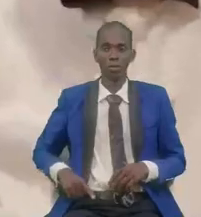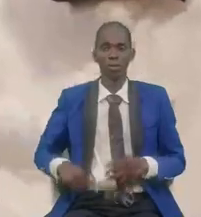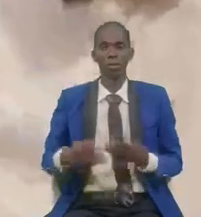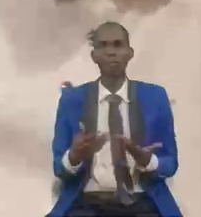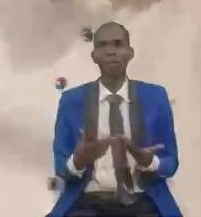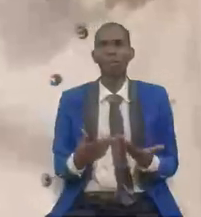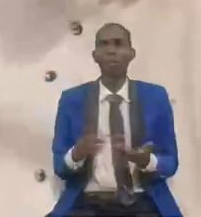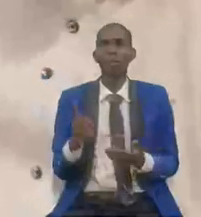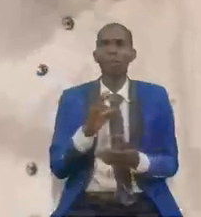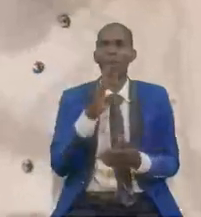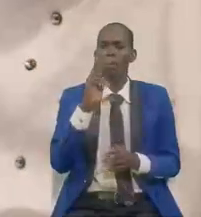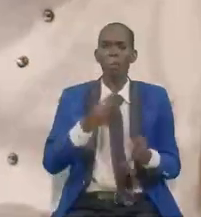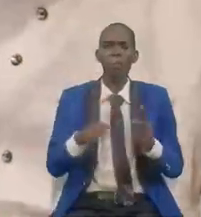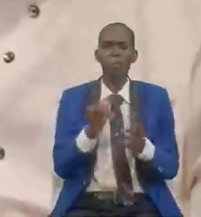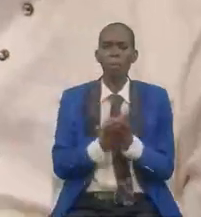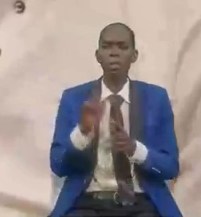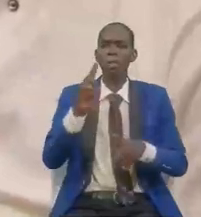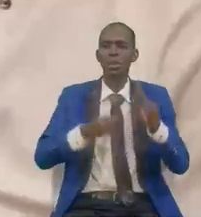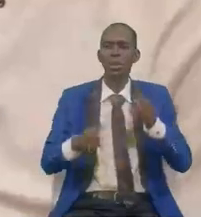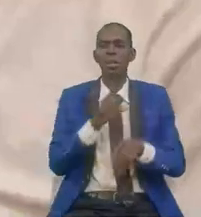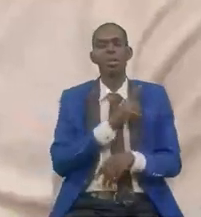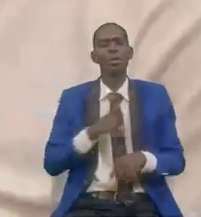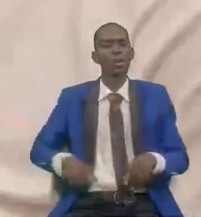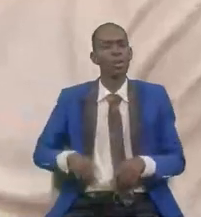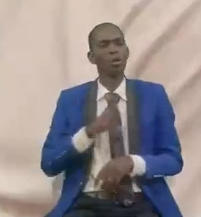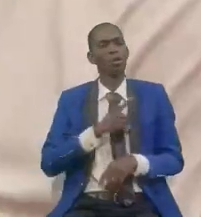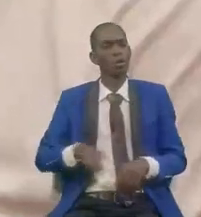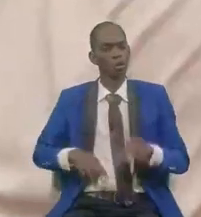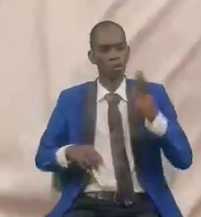qui sont les gens qui disent Seigneur, Seigneur, prédicateurs,